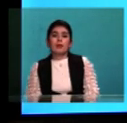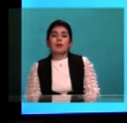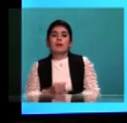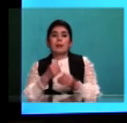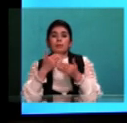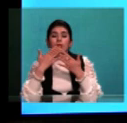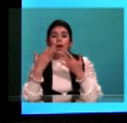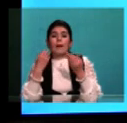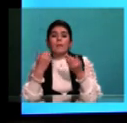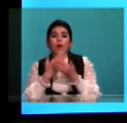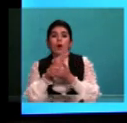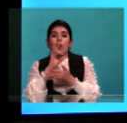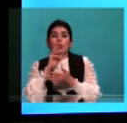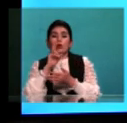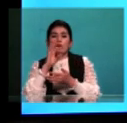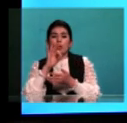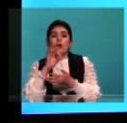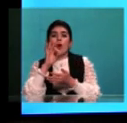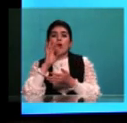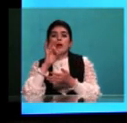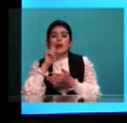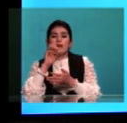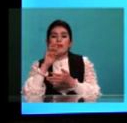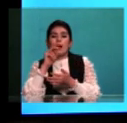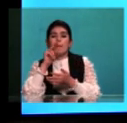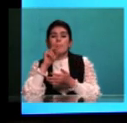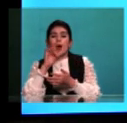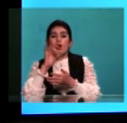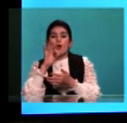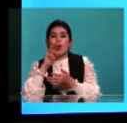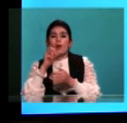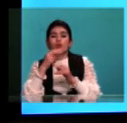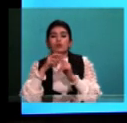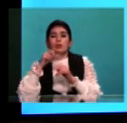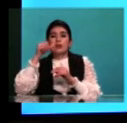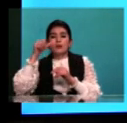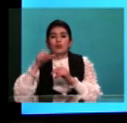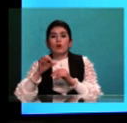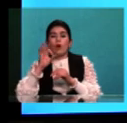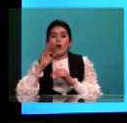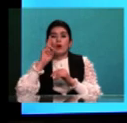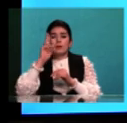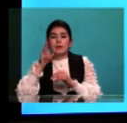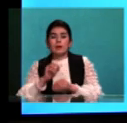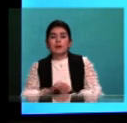Появляется опять-таки окно «Архивация уже с паролем». Нажимаем на кнопку «Ок».